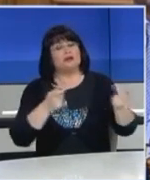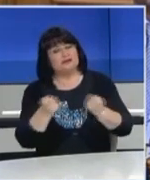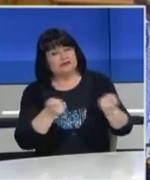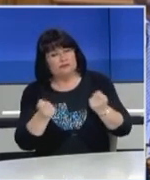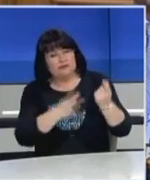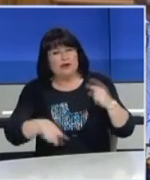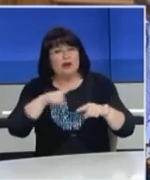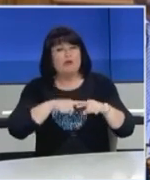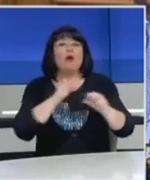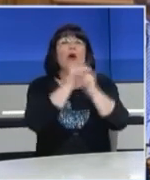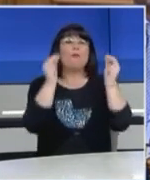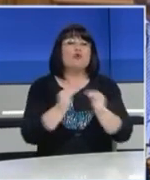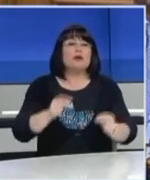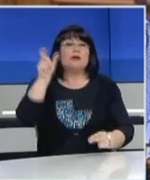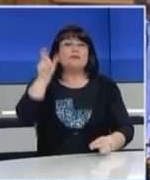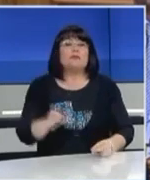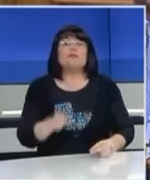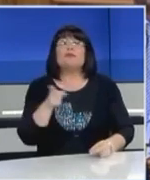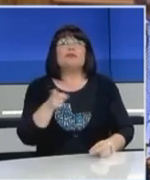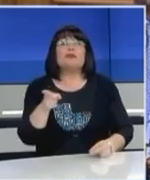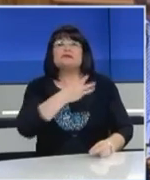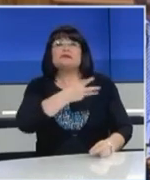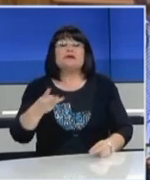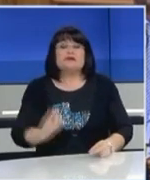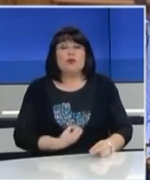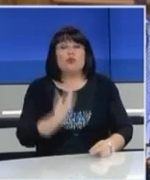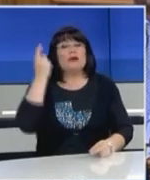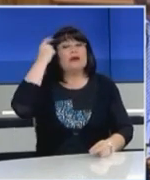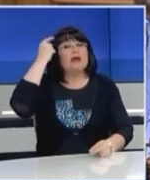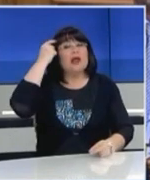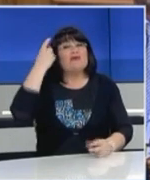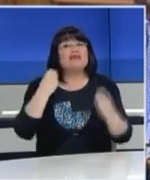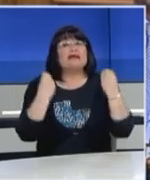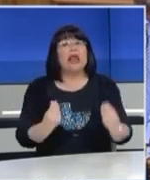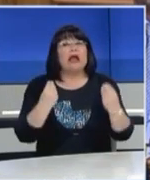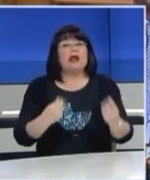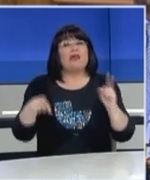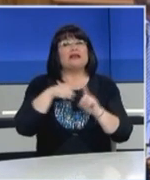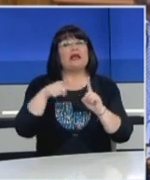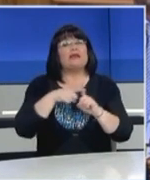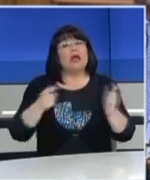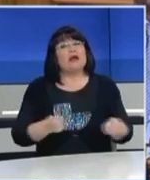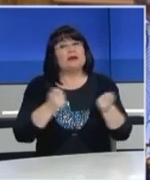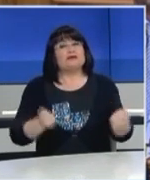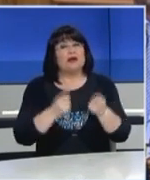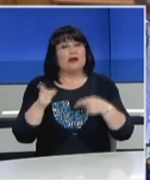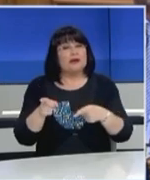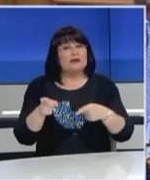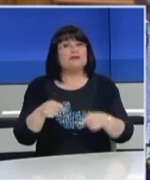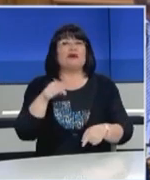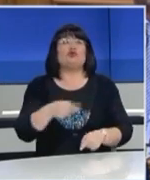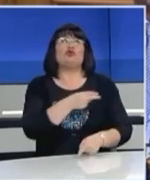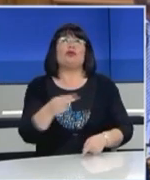κατά συνέπεια το πώς εσείς αντιλαμβάνεστε όλα τα καλά τα οποία έχετε κάνει είναι ένα ζήτημα το οποίο